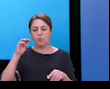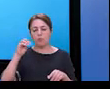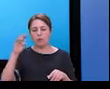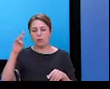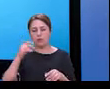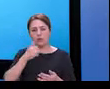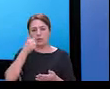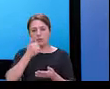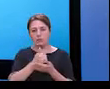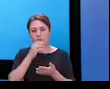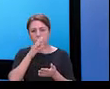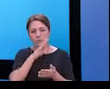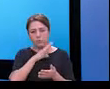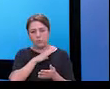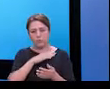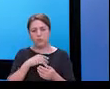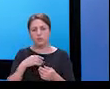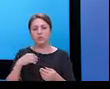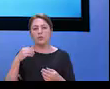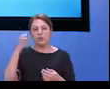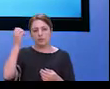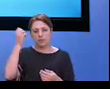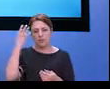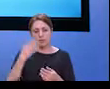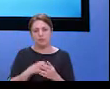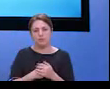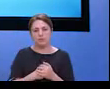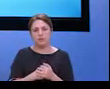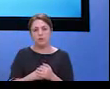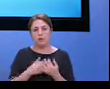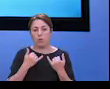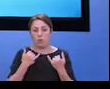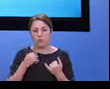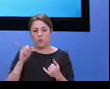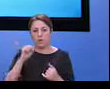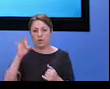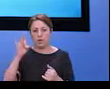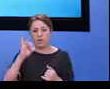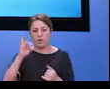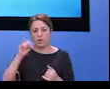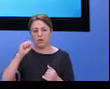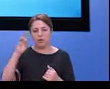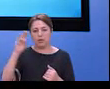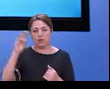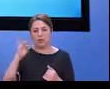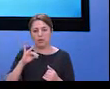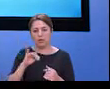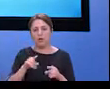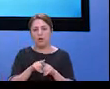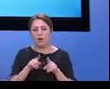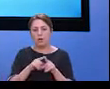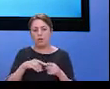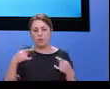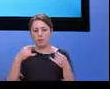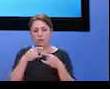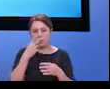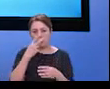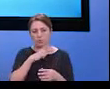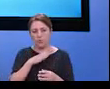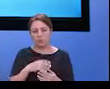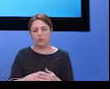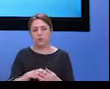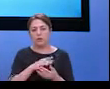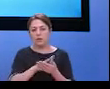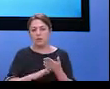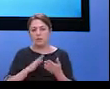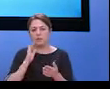кўтарилганлиги ҳақидаги билимга эгасиз. Келинг, Арианни ҳам биз экранда кўрдик. Кел, давом